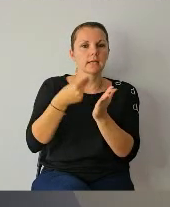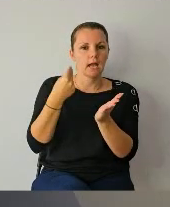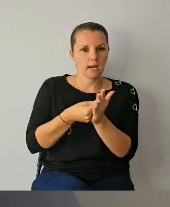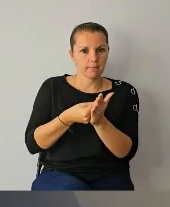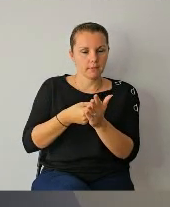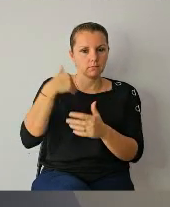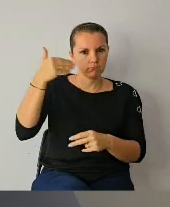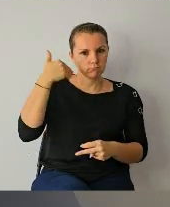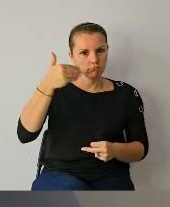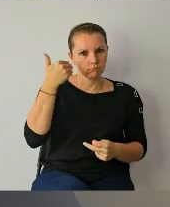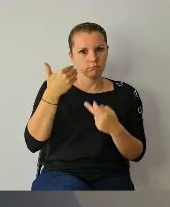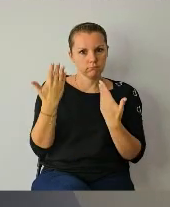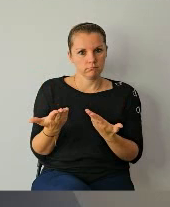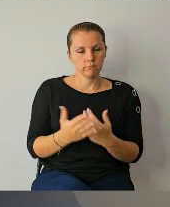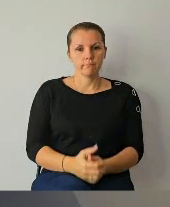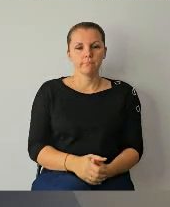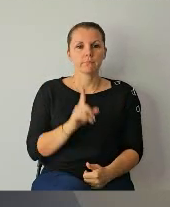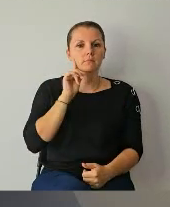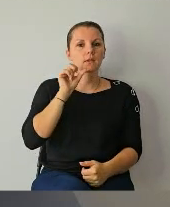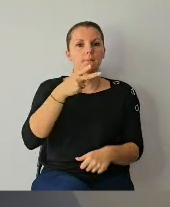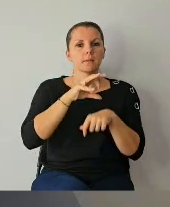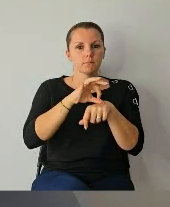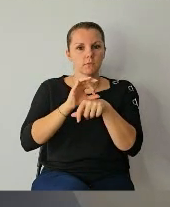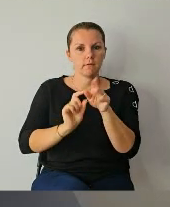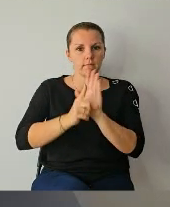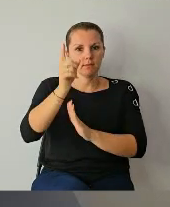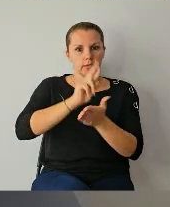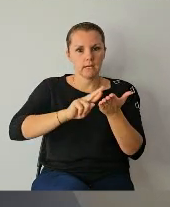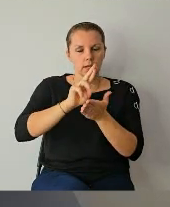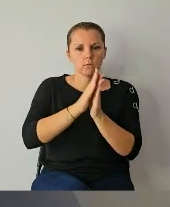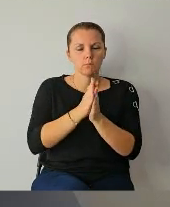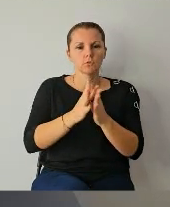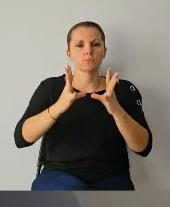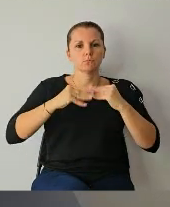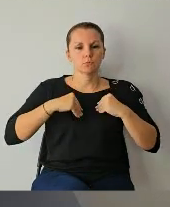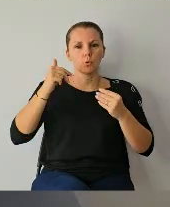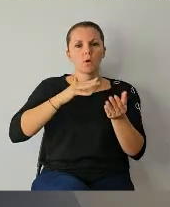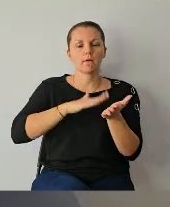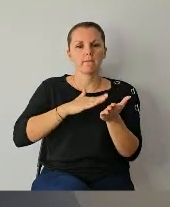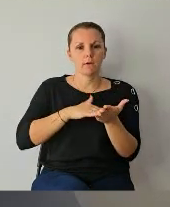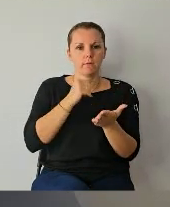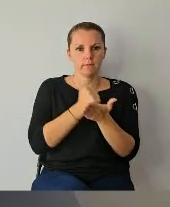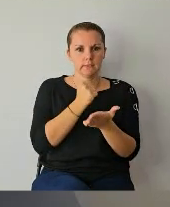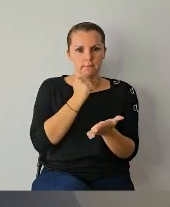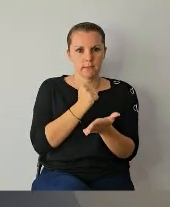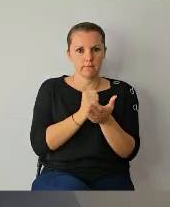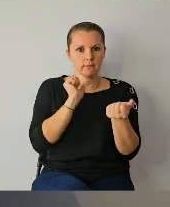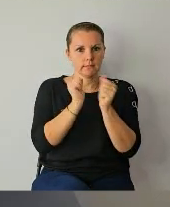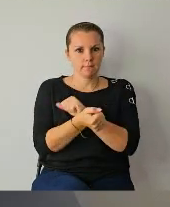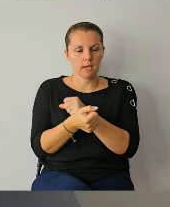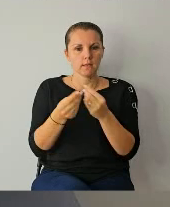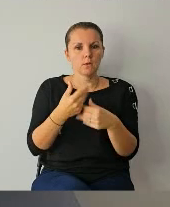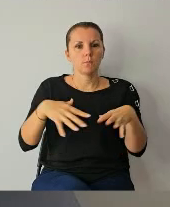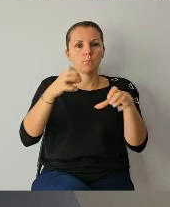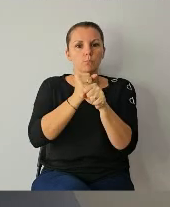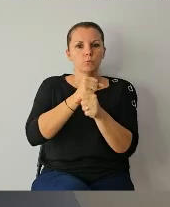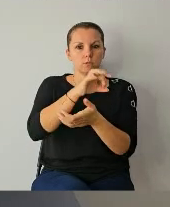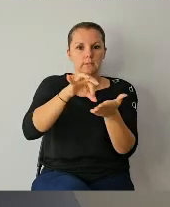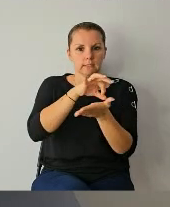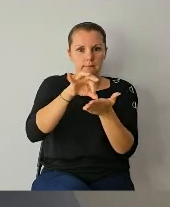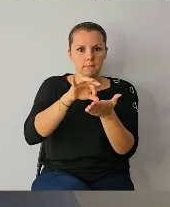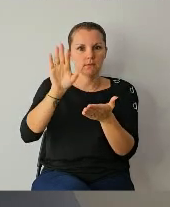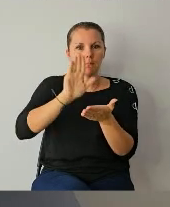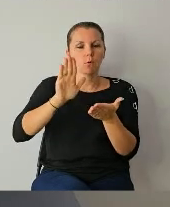uchwały. Panie Przewodniczący, Wysoka Rado, proszę o przyjęcie uchwały w sprawie zmian w budżecie gminy Boguchwała